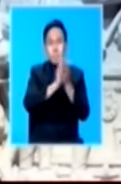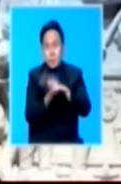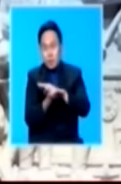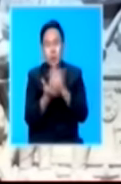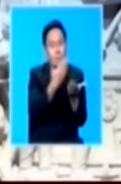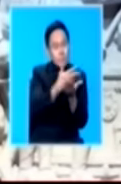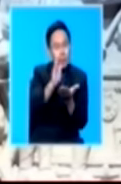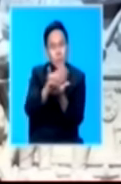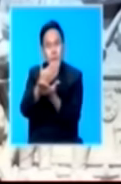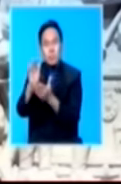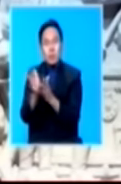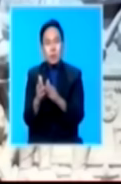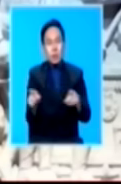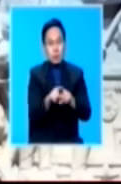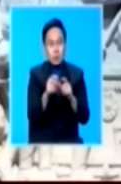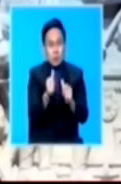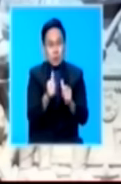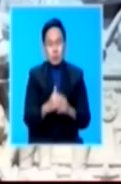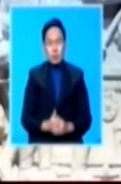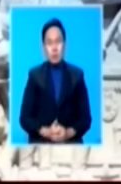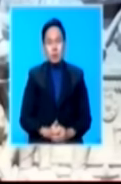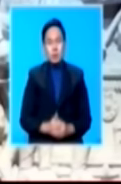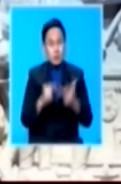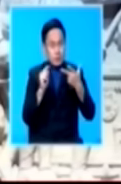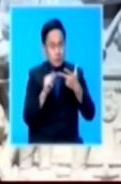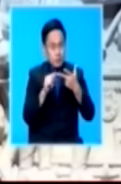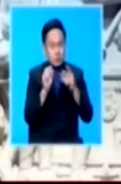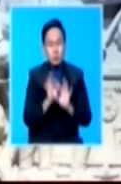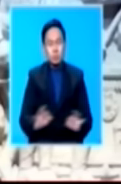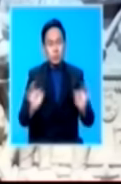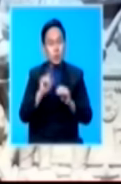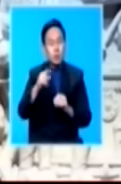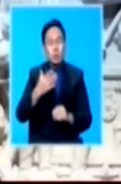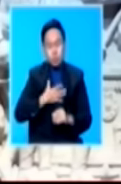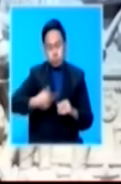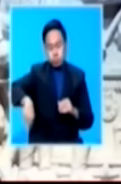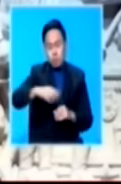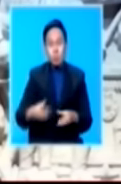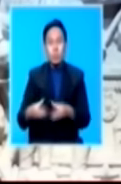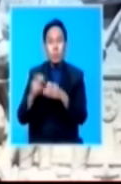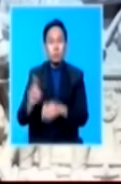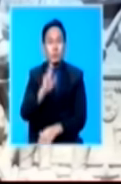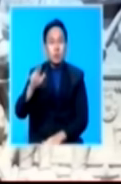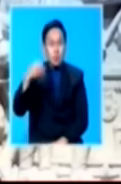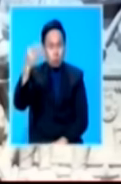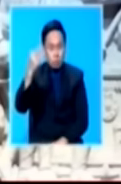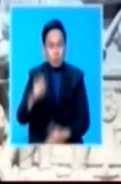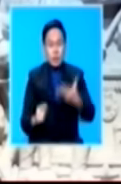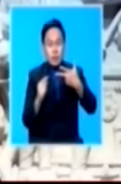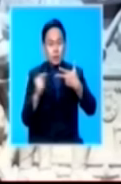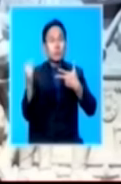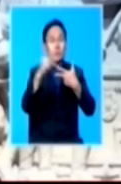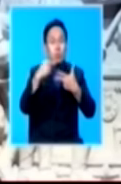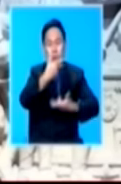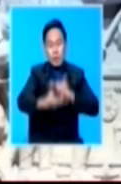งปันกันจะมีอยู่ส่วนแรกก็คือส่วนที่ต้องใช้ภายในพื้นที่ของตัวเองในกลุ่มของตัวเองนะครับอันที่สองค้าขายใน